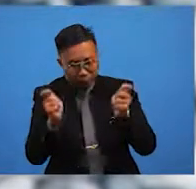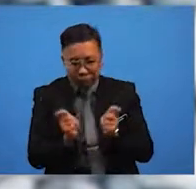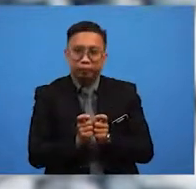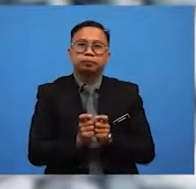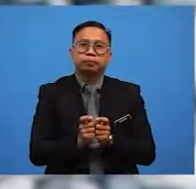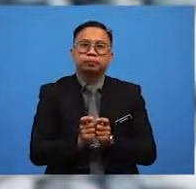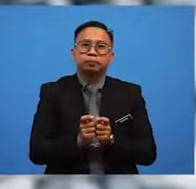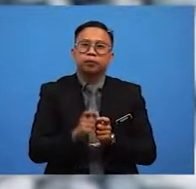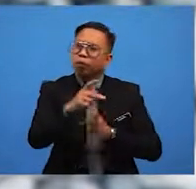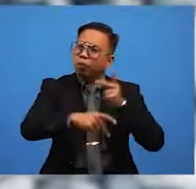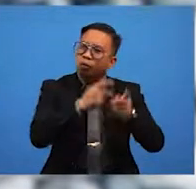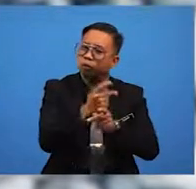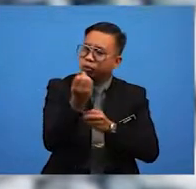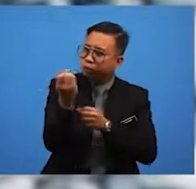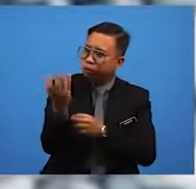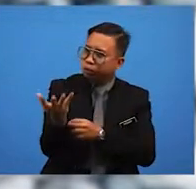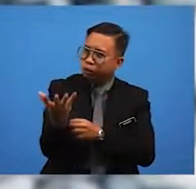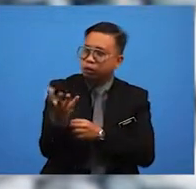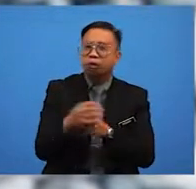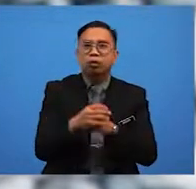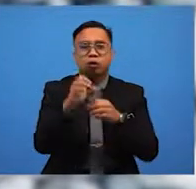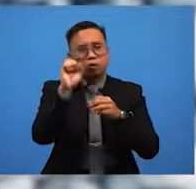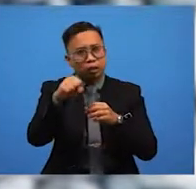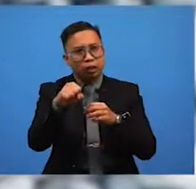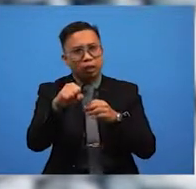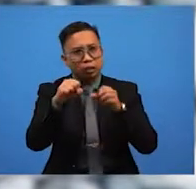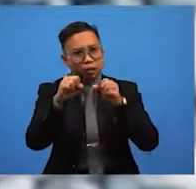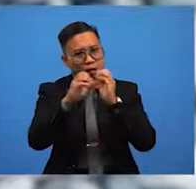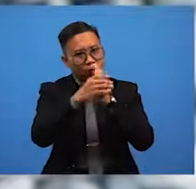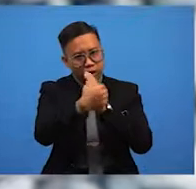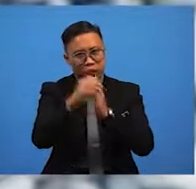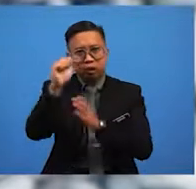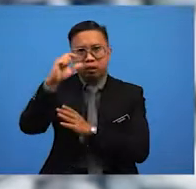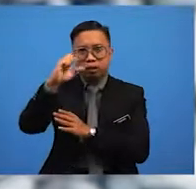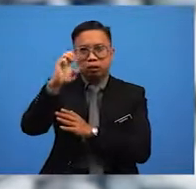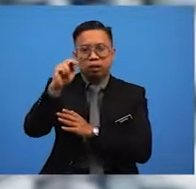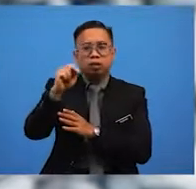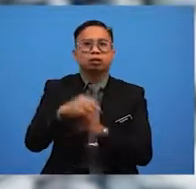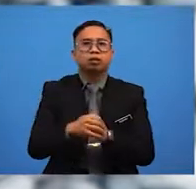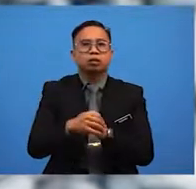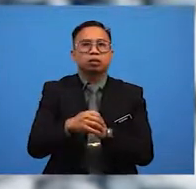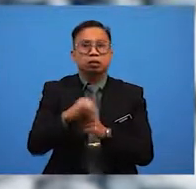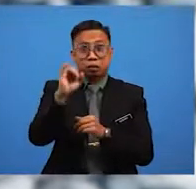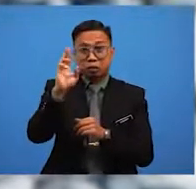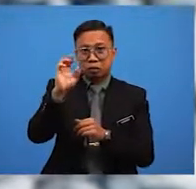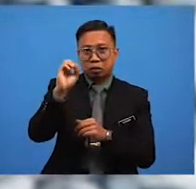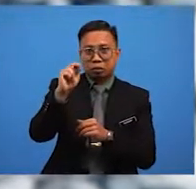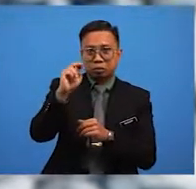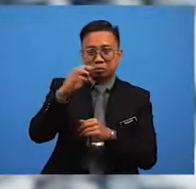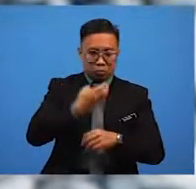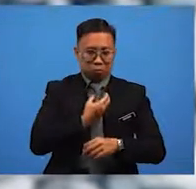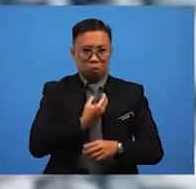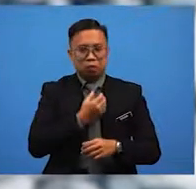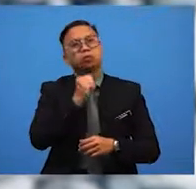atau pemecahan ini dilakukan oleh ejen apa, ya? Adakah ejen itu Iron Man? Transformers?